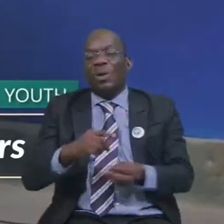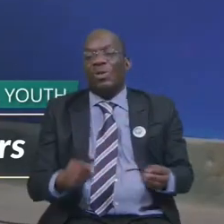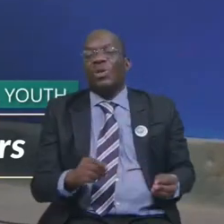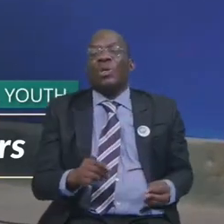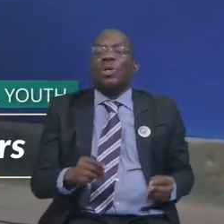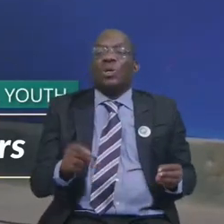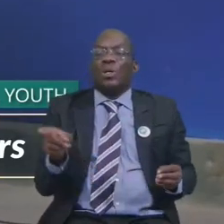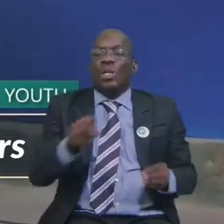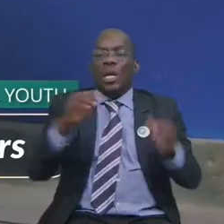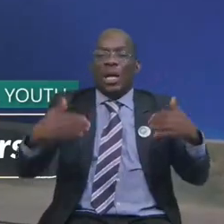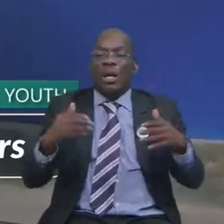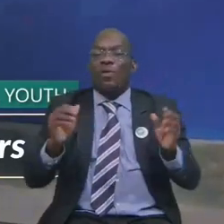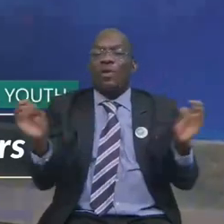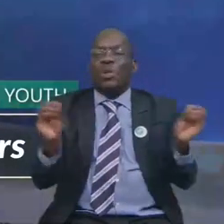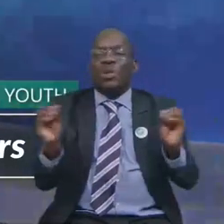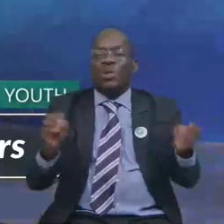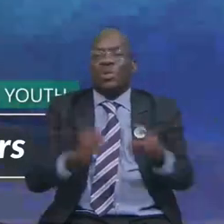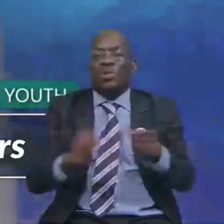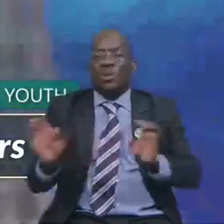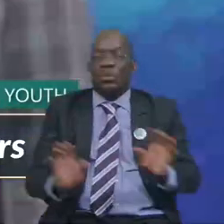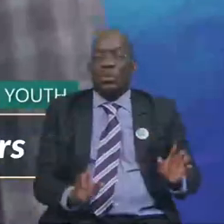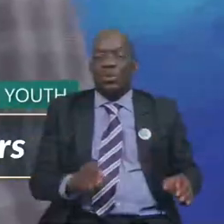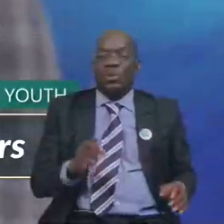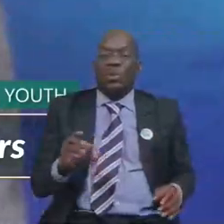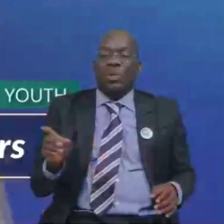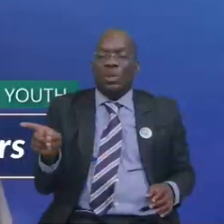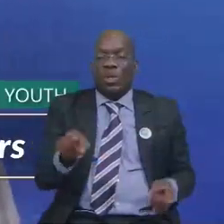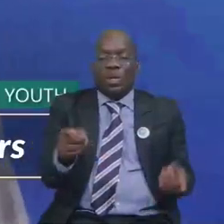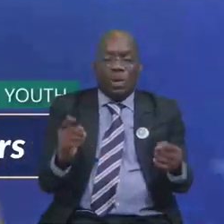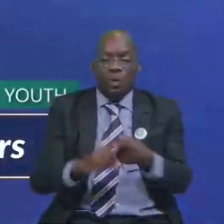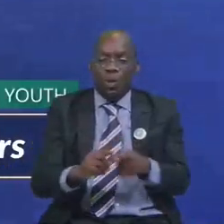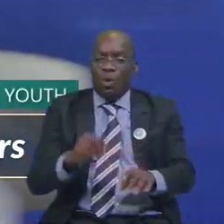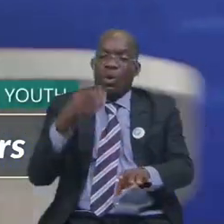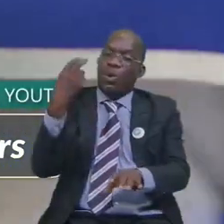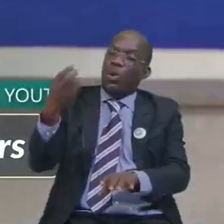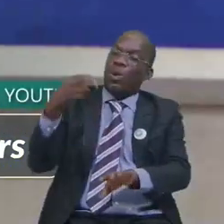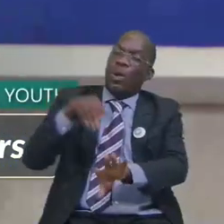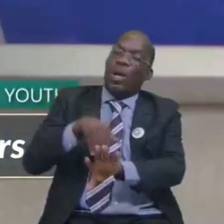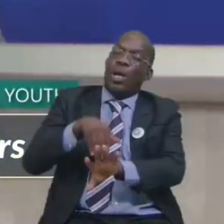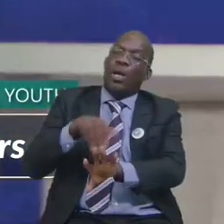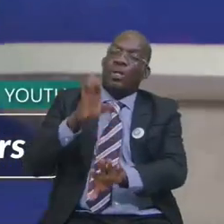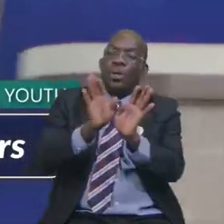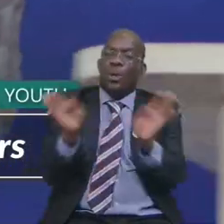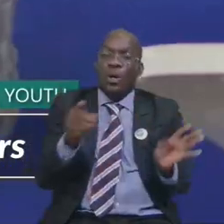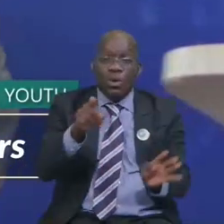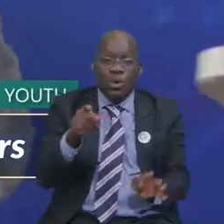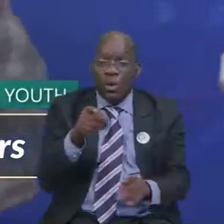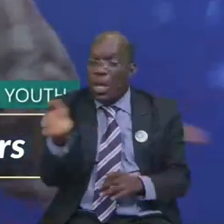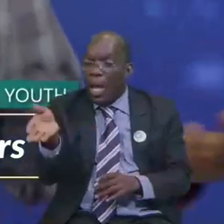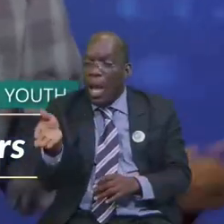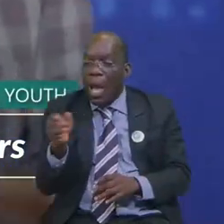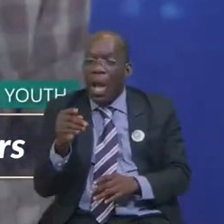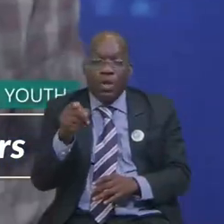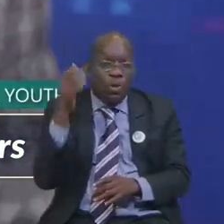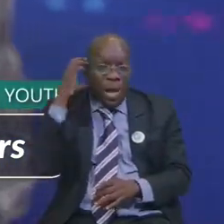des promeneurs ils viennent frapper à temps peut-être que tu es là est-ce que tu es là est-ce que tu entends du et il commence à raconter